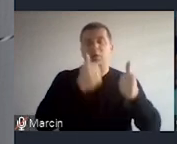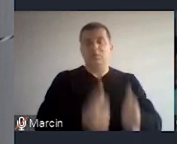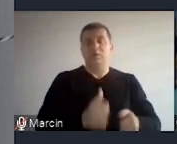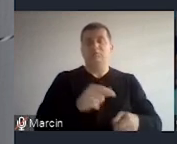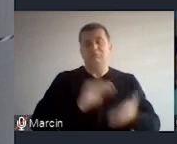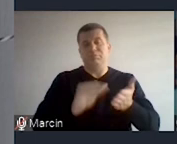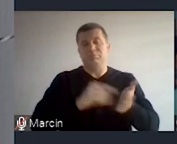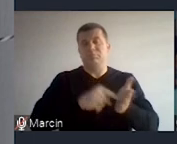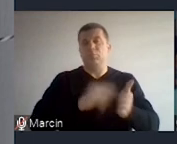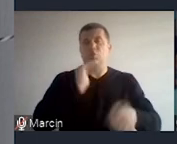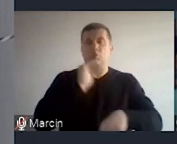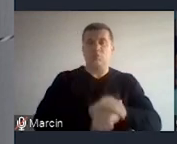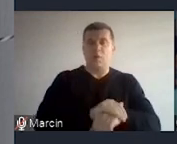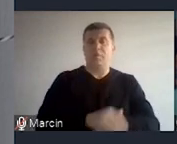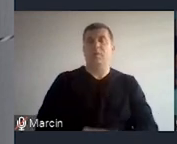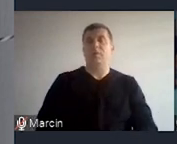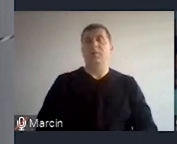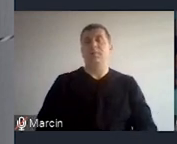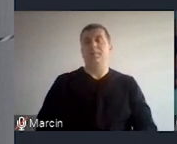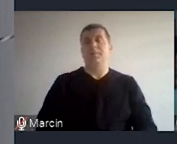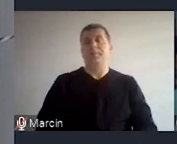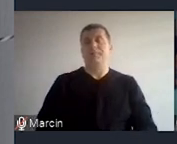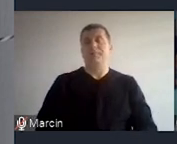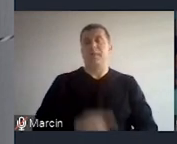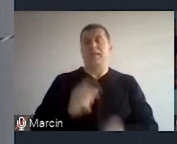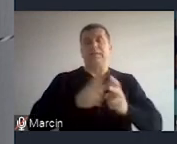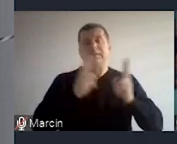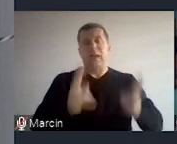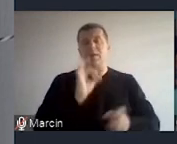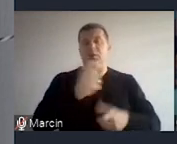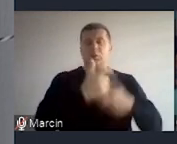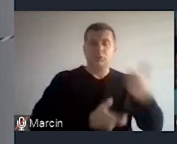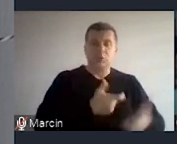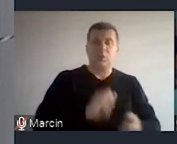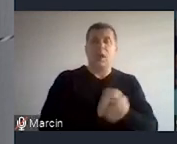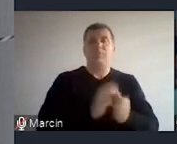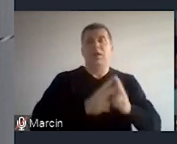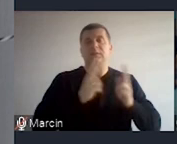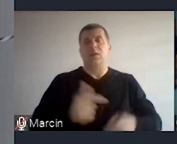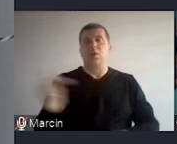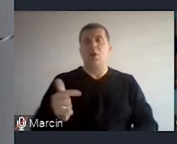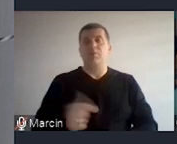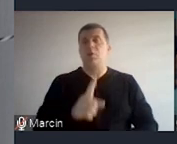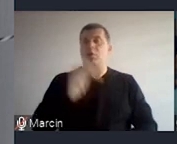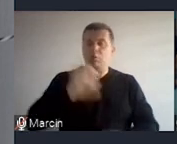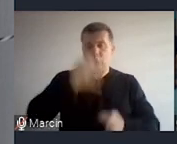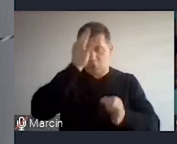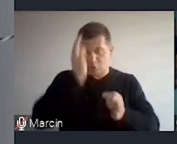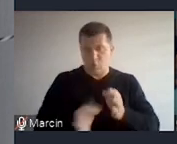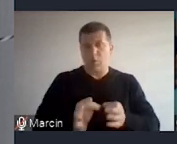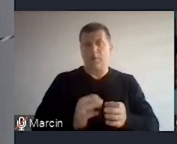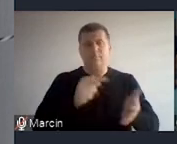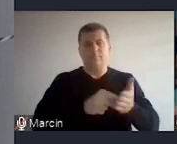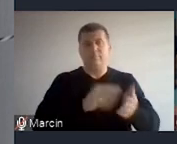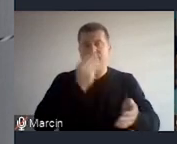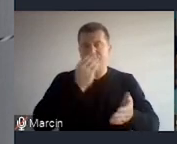umowy, czyli zapisami umowy, zakresu czynności czy zakresu obowiązków. One mają być dokładnie